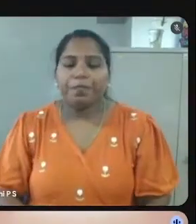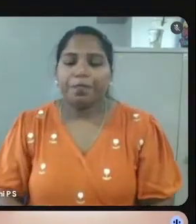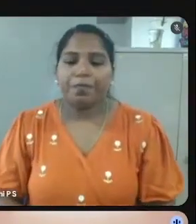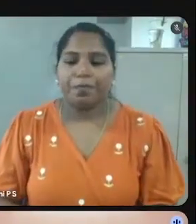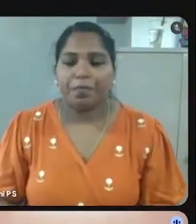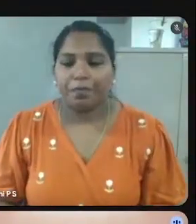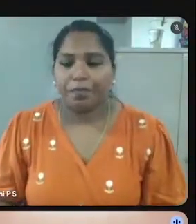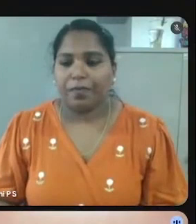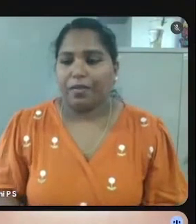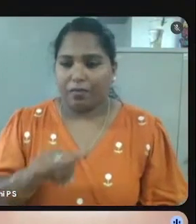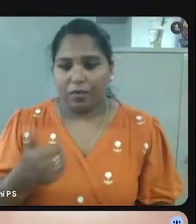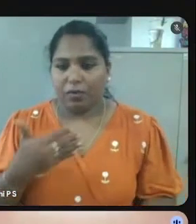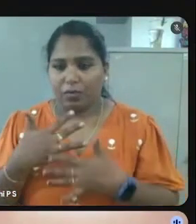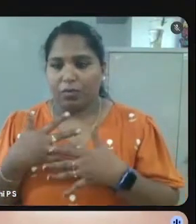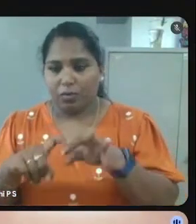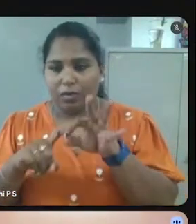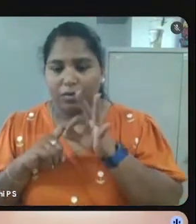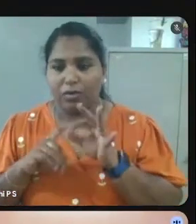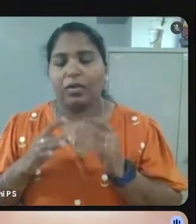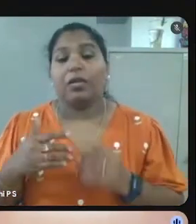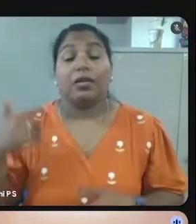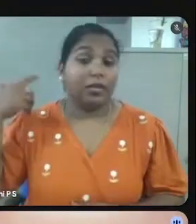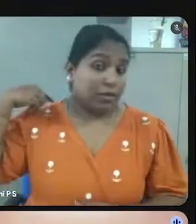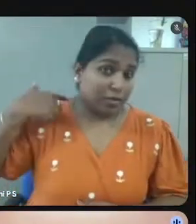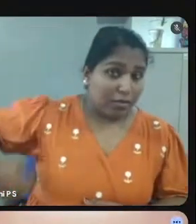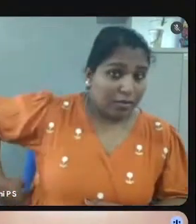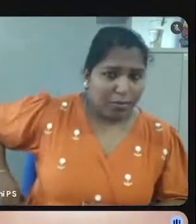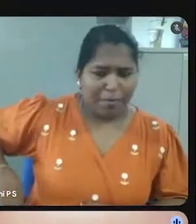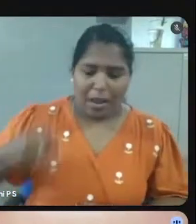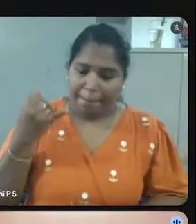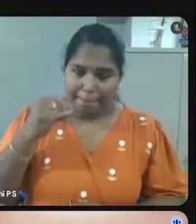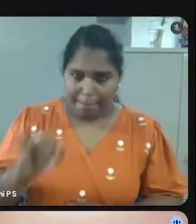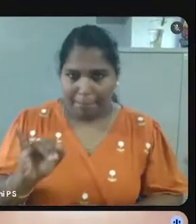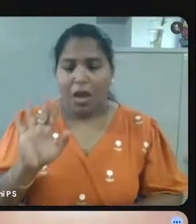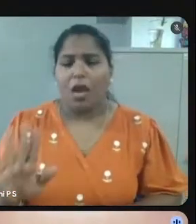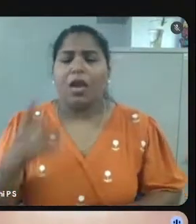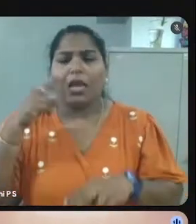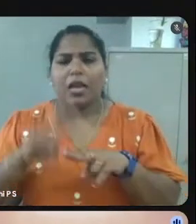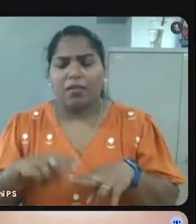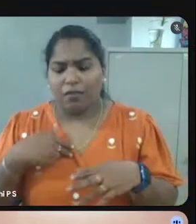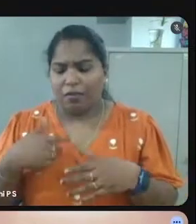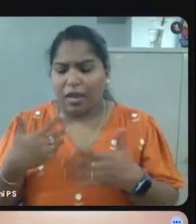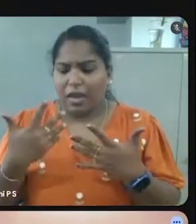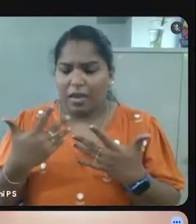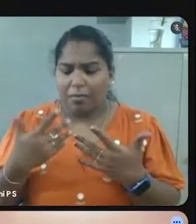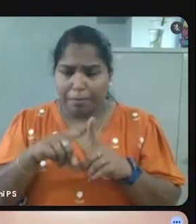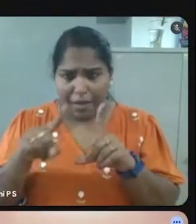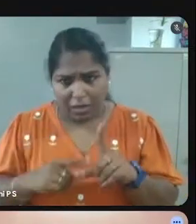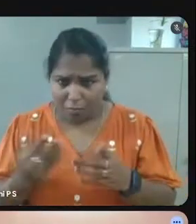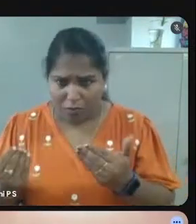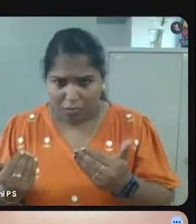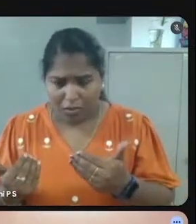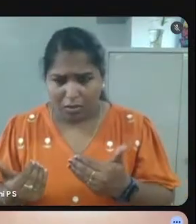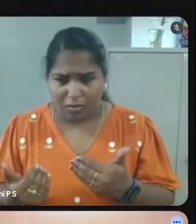ചാറ്റ് ബോക്സിൽ വന്നൊരു ക്വസ്റ്റ്യൻ ആണ്, വാട്ട് അബൌട്ട് സ്പൈനൽ കോഡ് ഇഞ്ചുറി കേസസ്, ഇസ് ദർ എനി ചാൻസ് ടു ഗെറ്റ് പ്രഗ്നന്റ് എന്നാണ്.